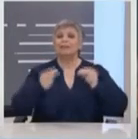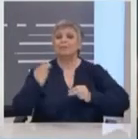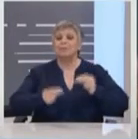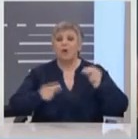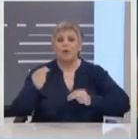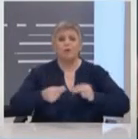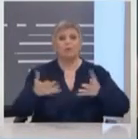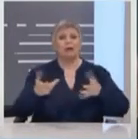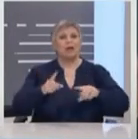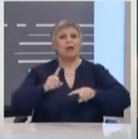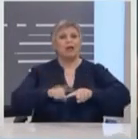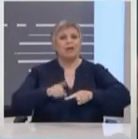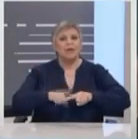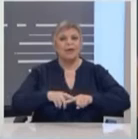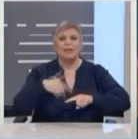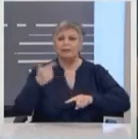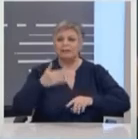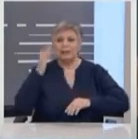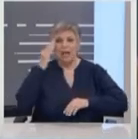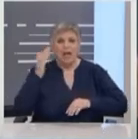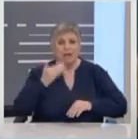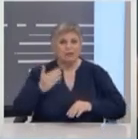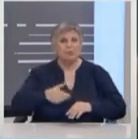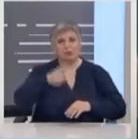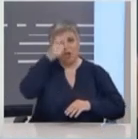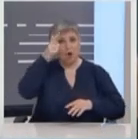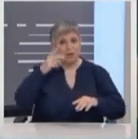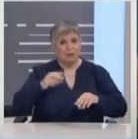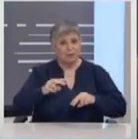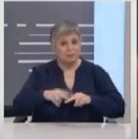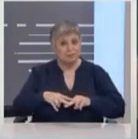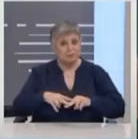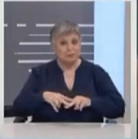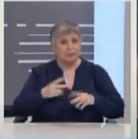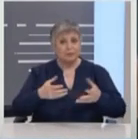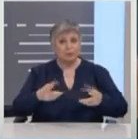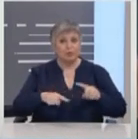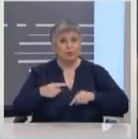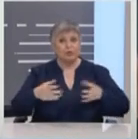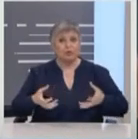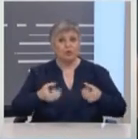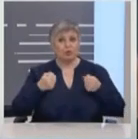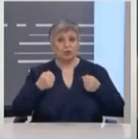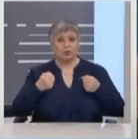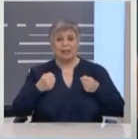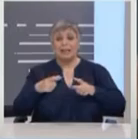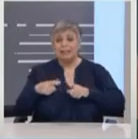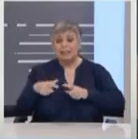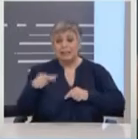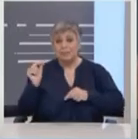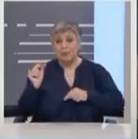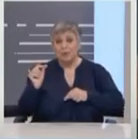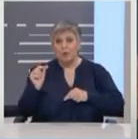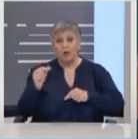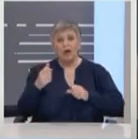η Αίγυπτος, η Ιορδανία ή δεν ξέρω ποιος άλλος. Την Κύπρο μπορεί να τη σώσει μόνο η Ελλάδα. Και